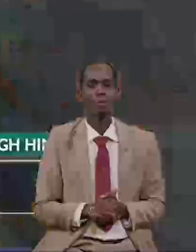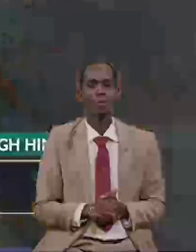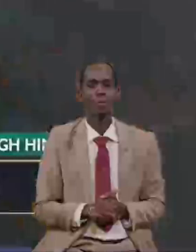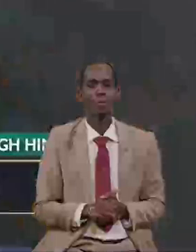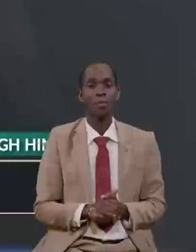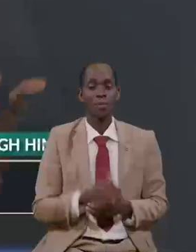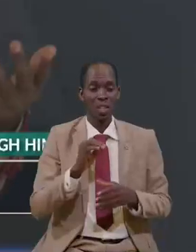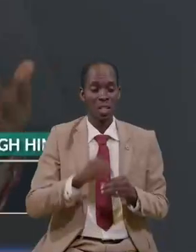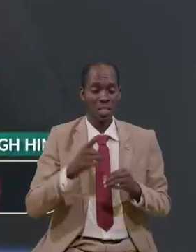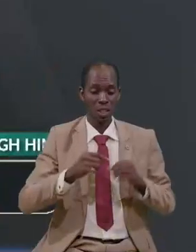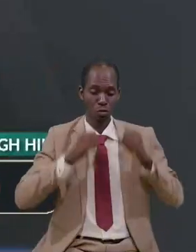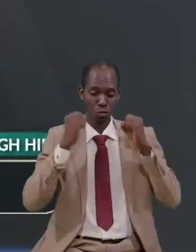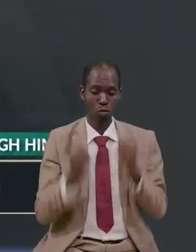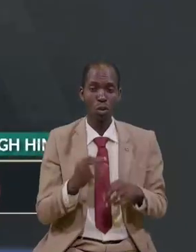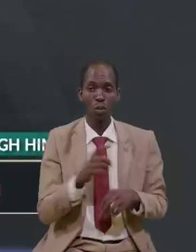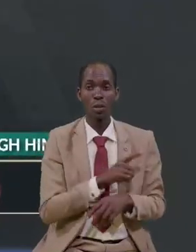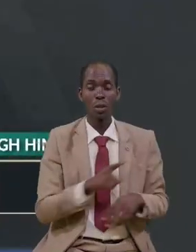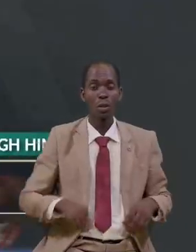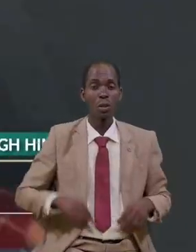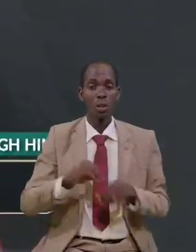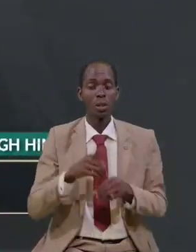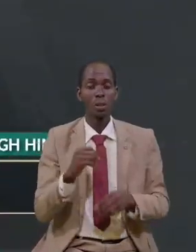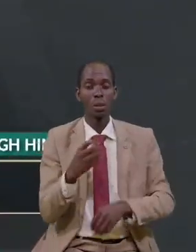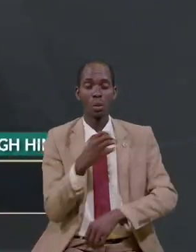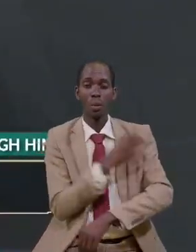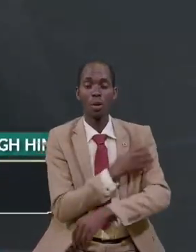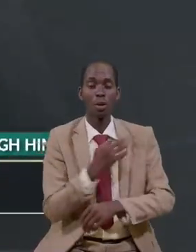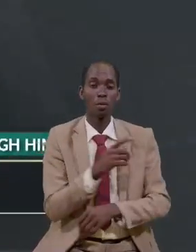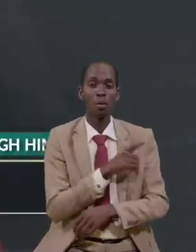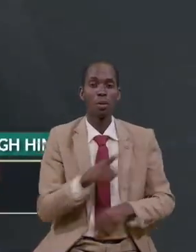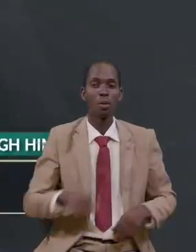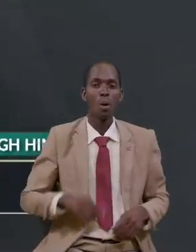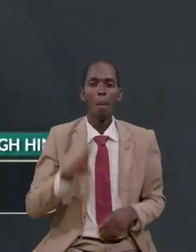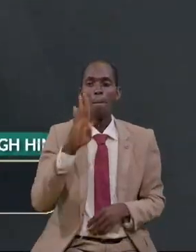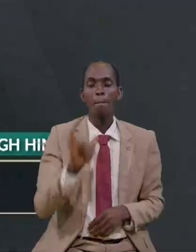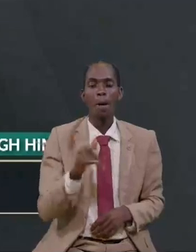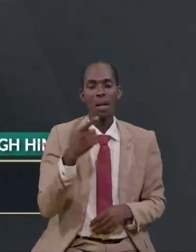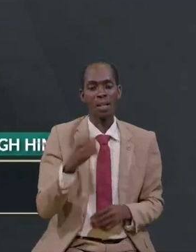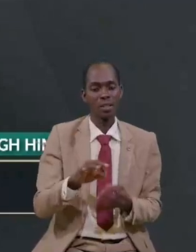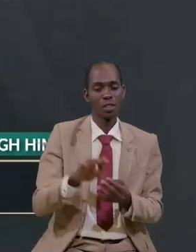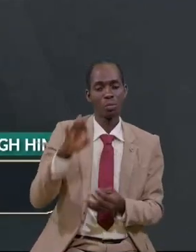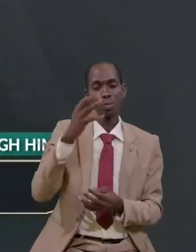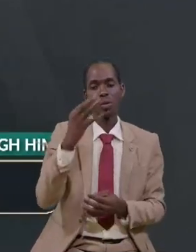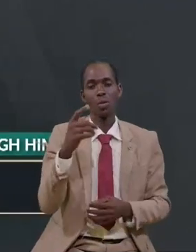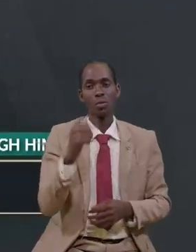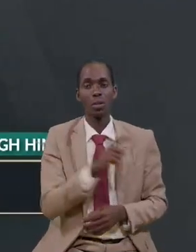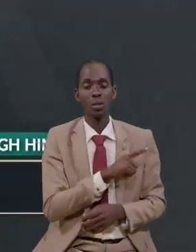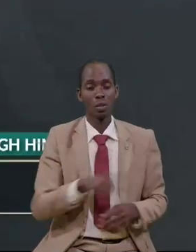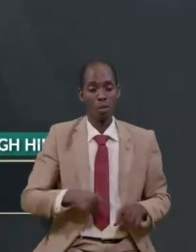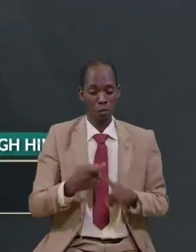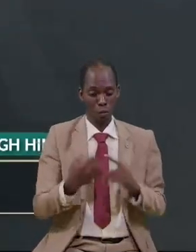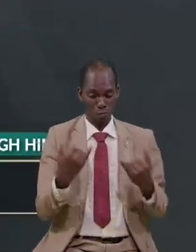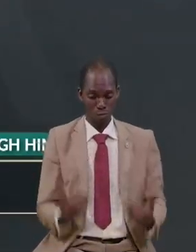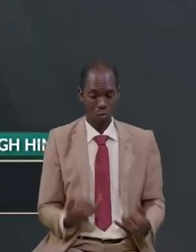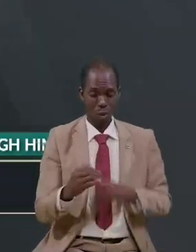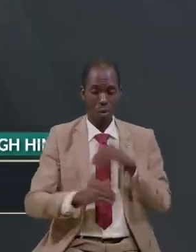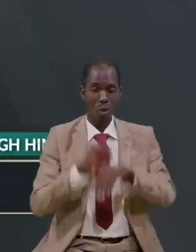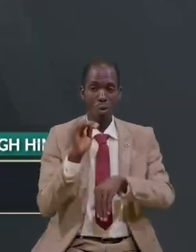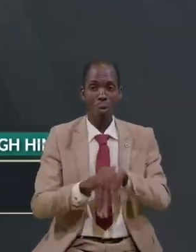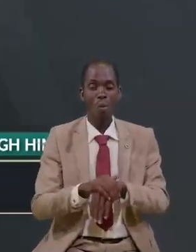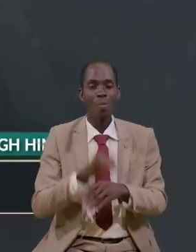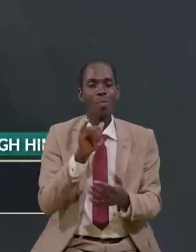Dans la force du Seigneur, dans la puissance du Seigneur, par l'Esprit du Seigneur, à partir d'aujourd'hui,